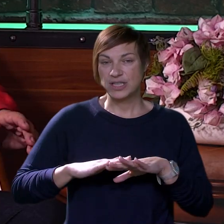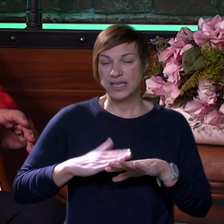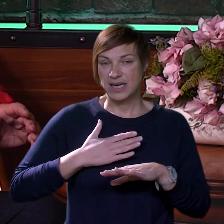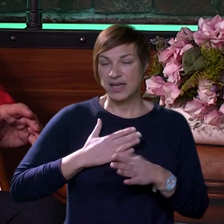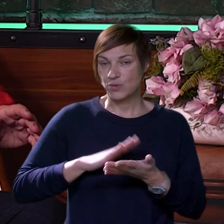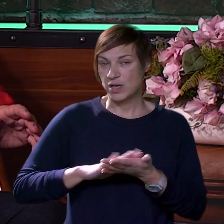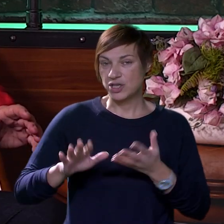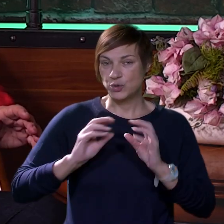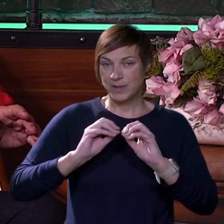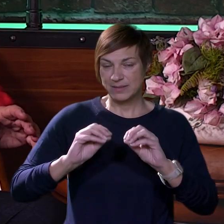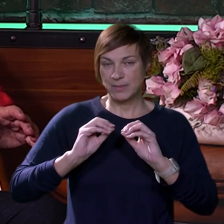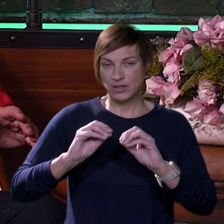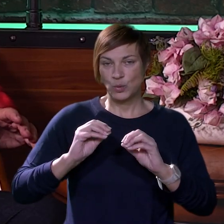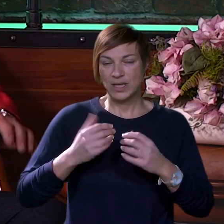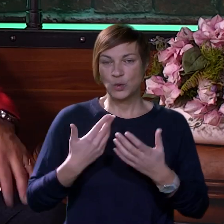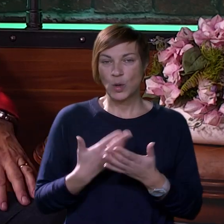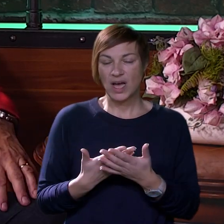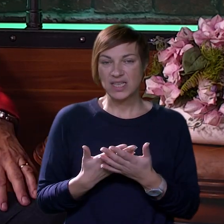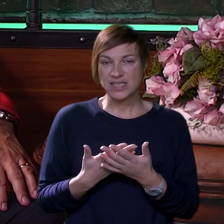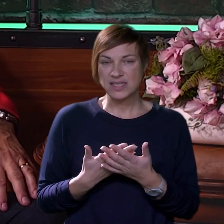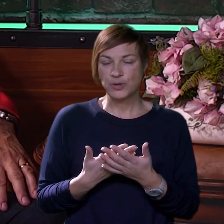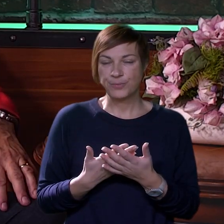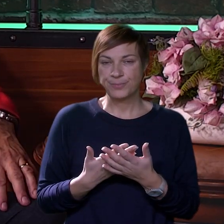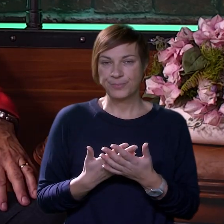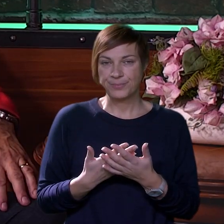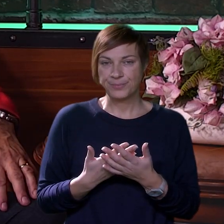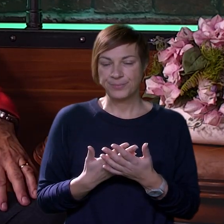neku našu besplatnu edukaciju. Mm-hmm. Jel? Tako da,